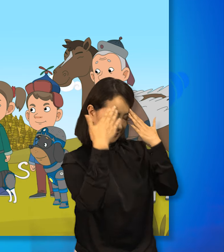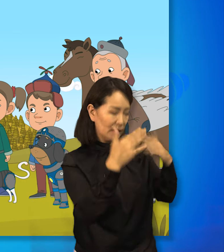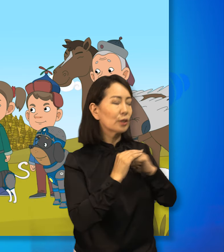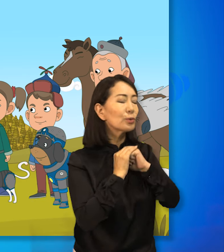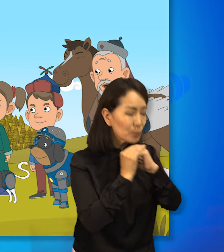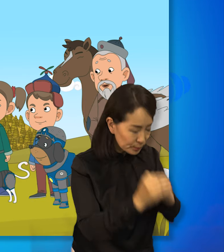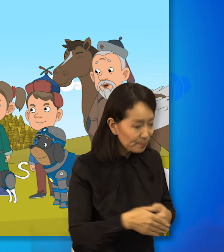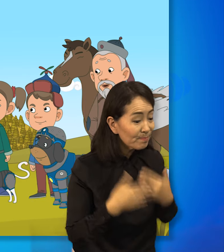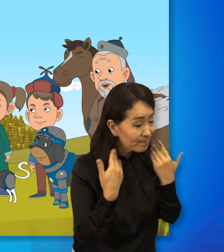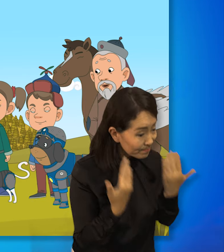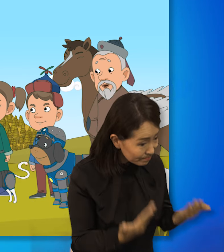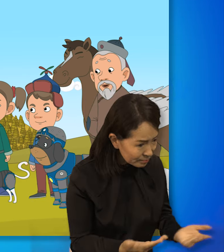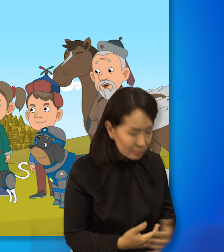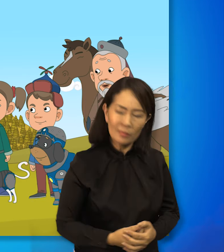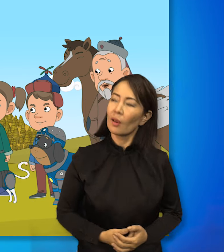Баярлалаа.